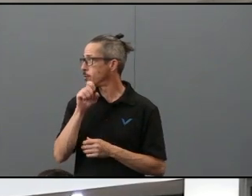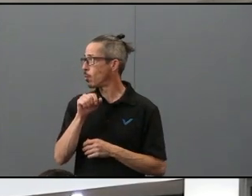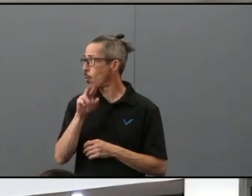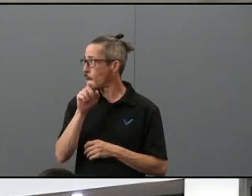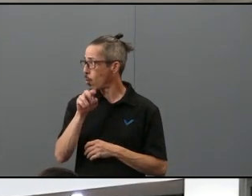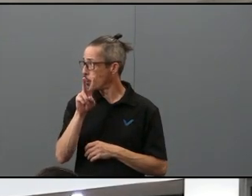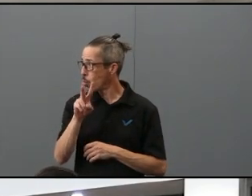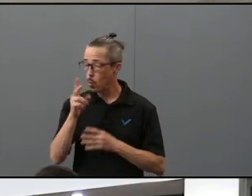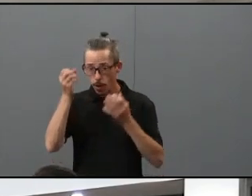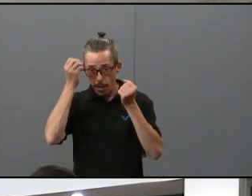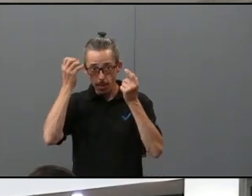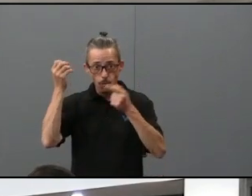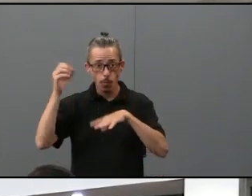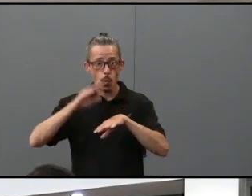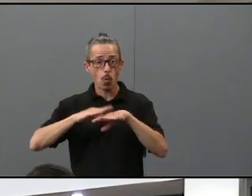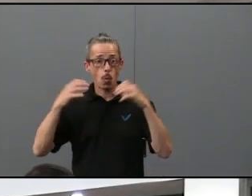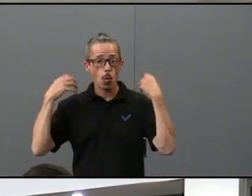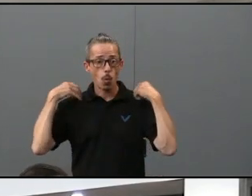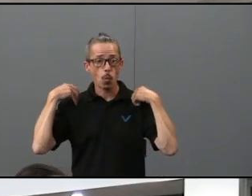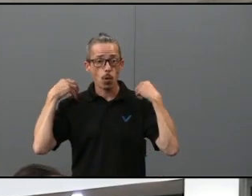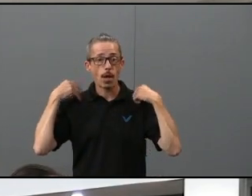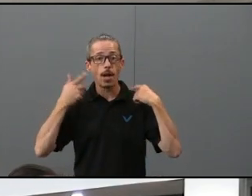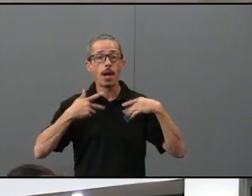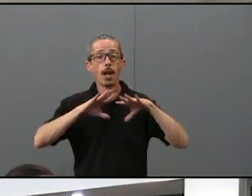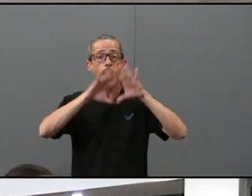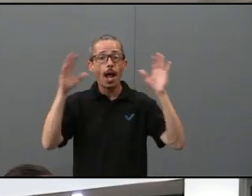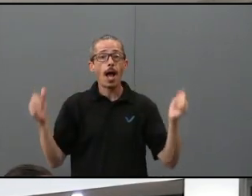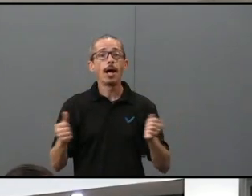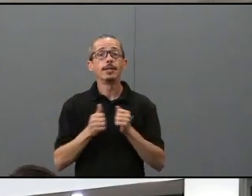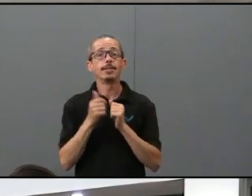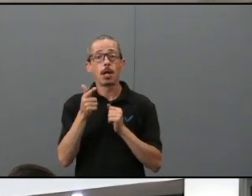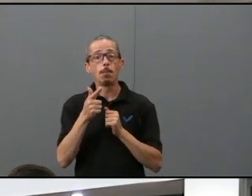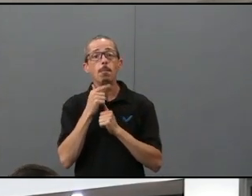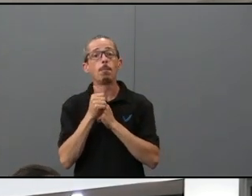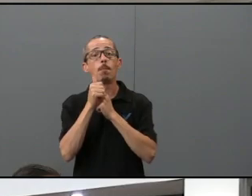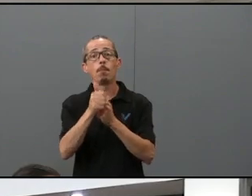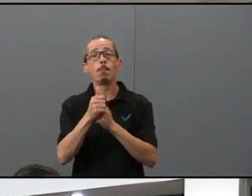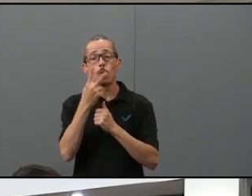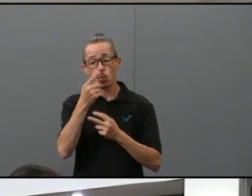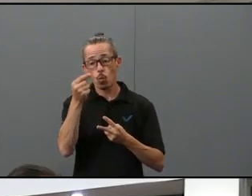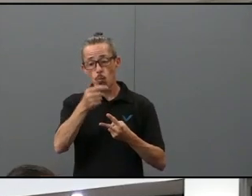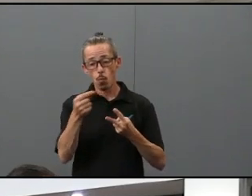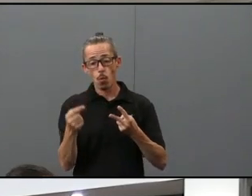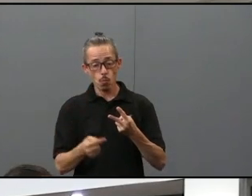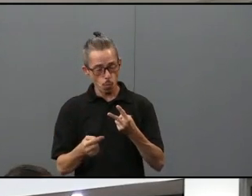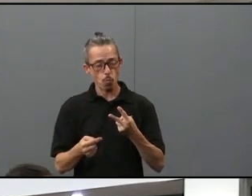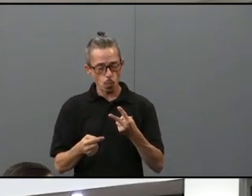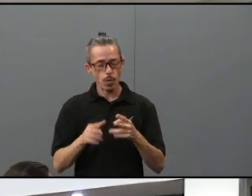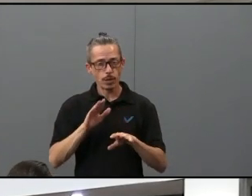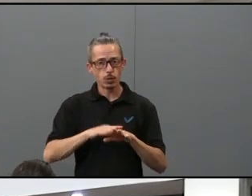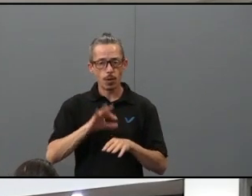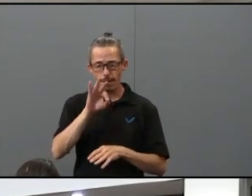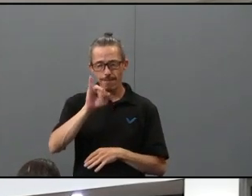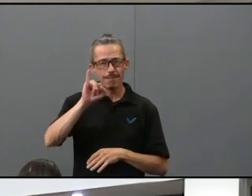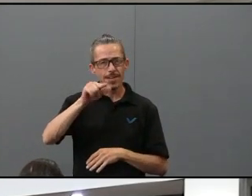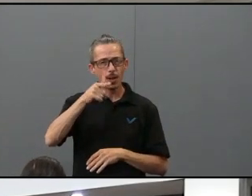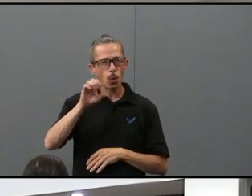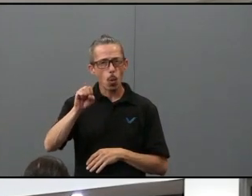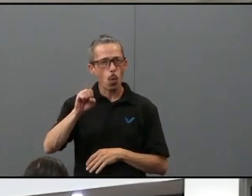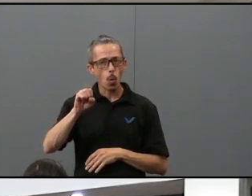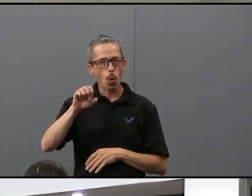en fait just informer le le Conseil l'ensemble de la salle que je vais me retirer pour les deux prochains points qui concernent filgo Sonic pour